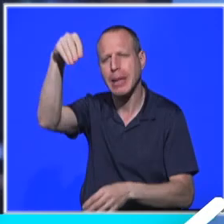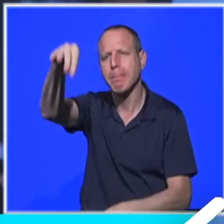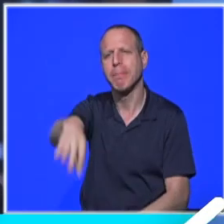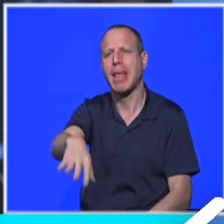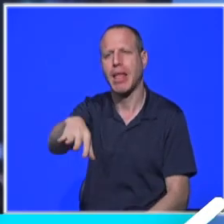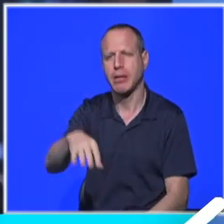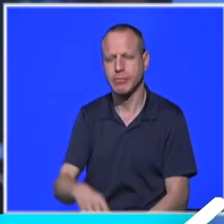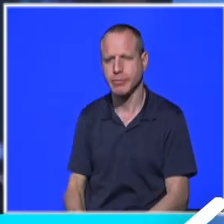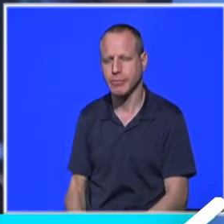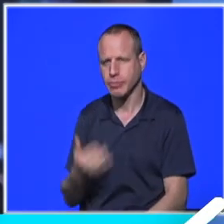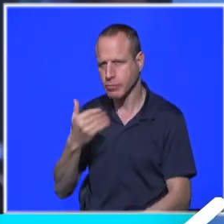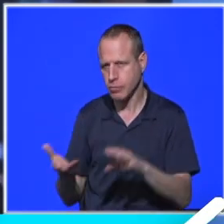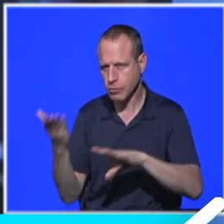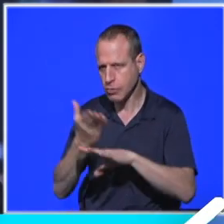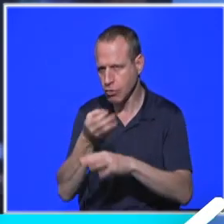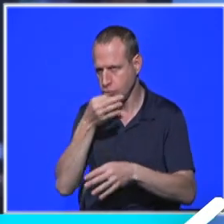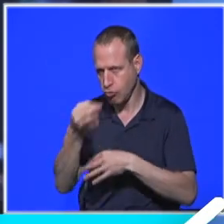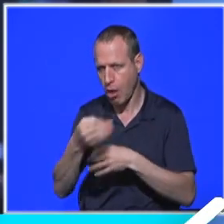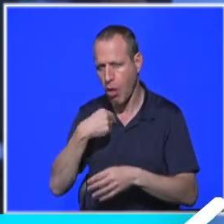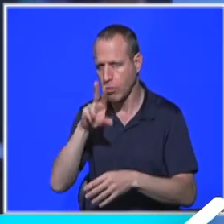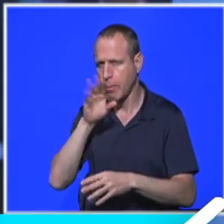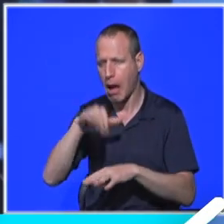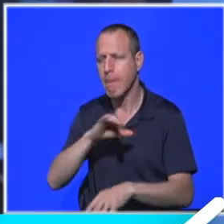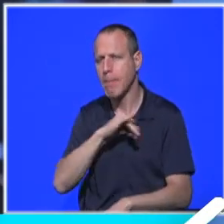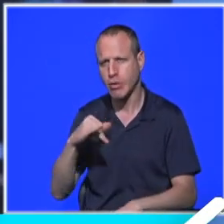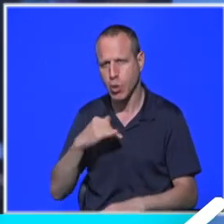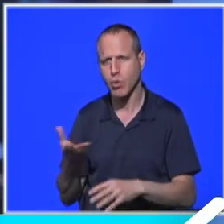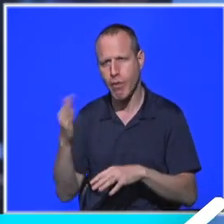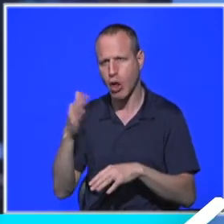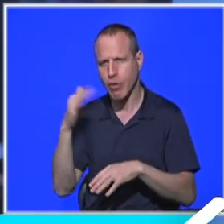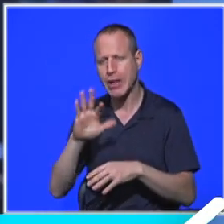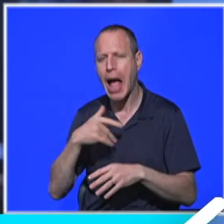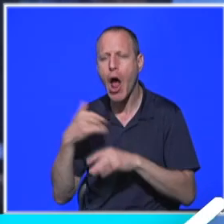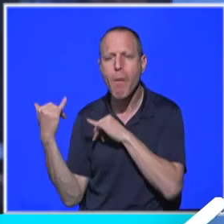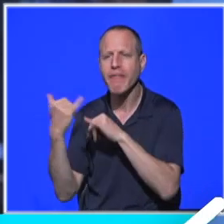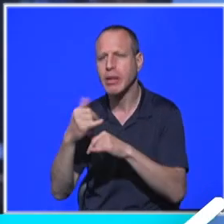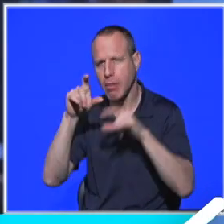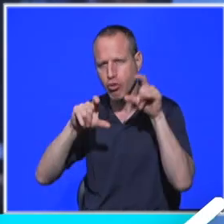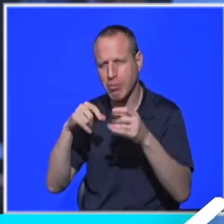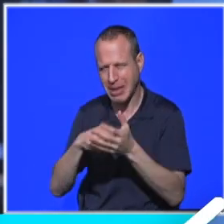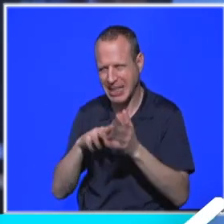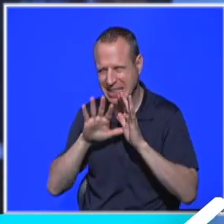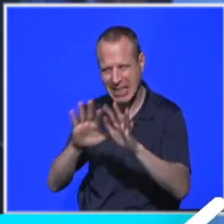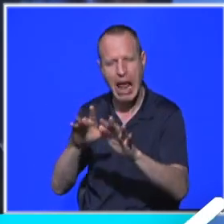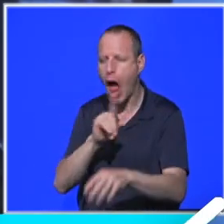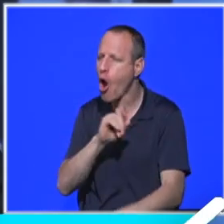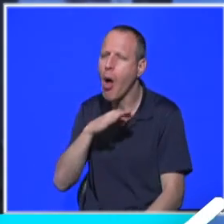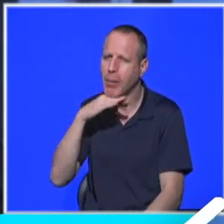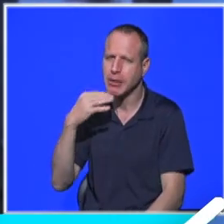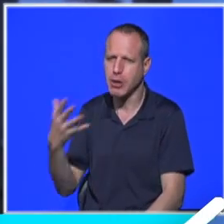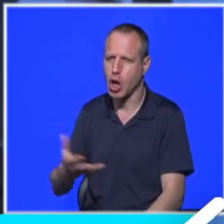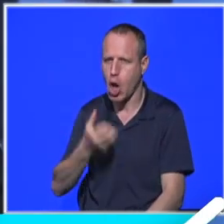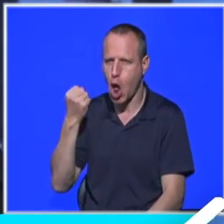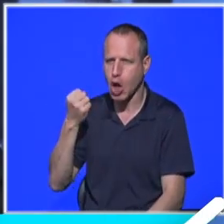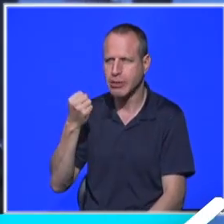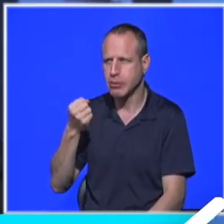שאלה, בדיוק דיברנו, אנחנו נדבר גם על פרטיות וכו' וכו', איך אנחנו מביאים את האנשים? כי הרי שנאה היא לא מספיק כדי להוציא את הבן